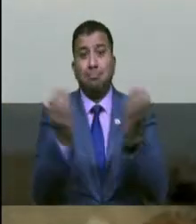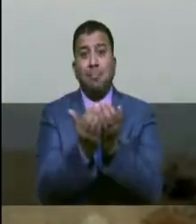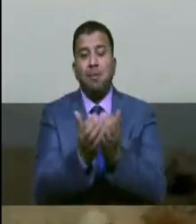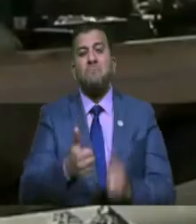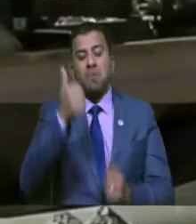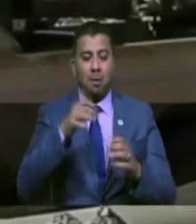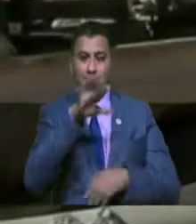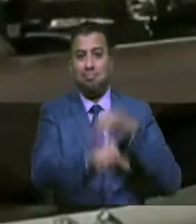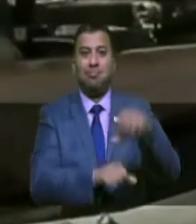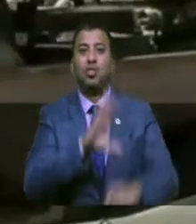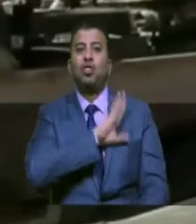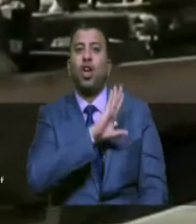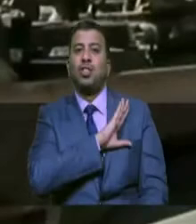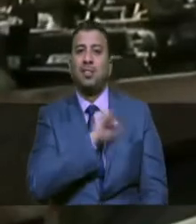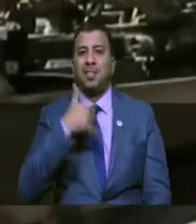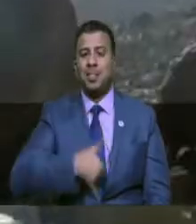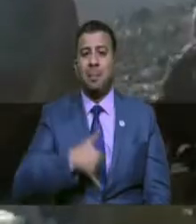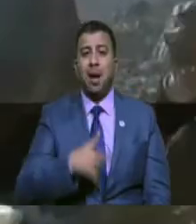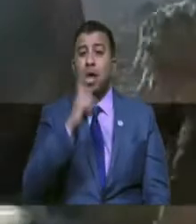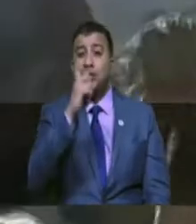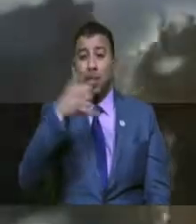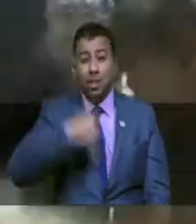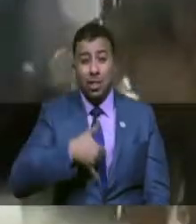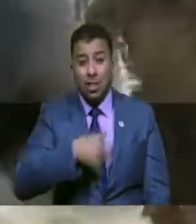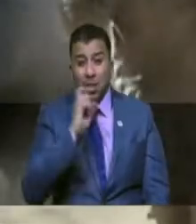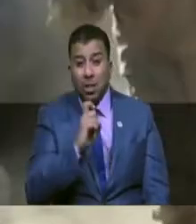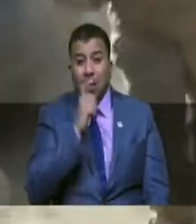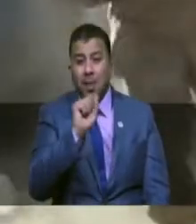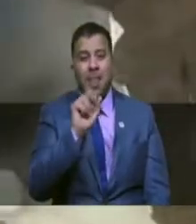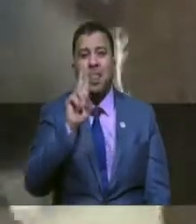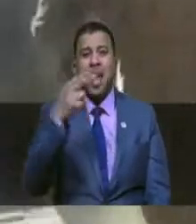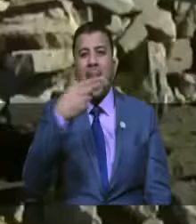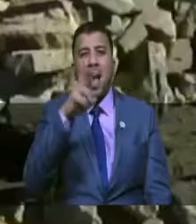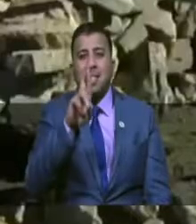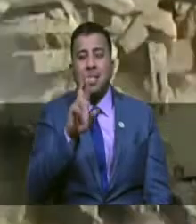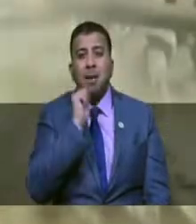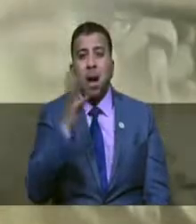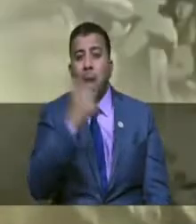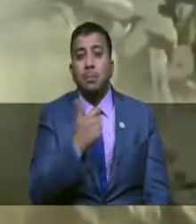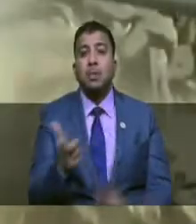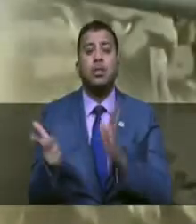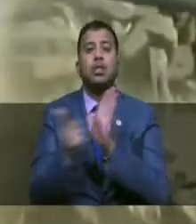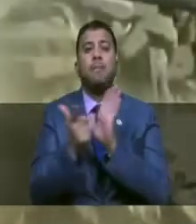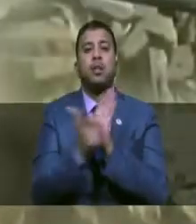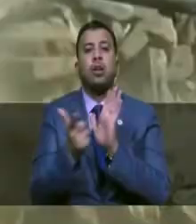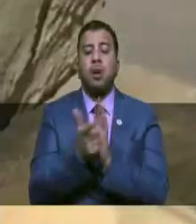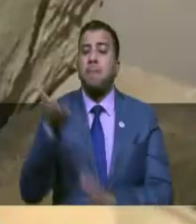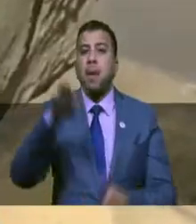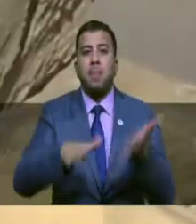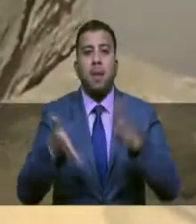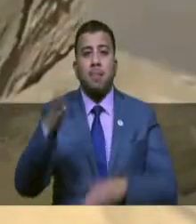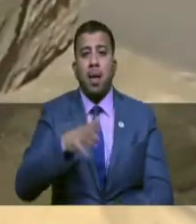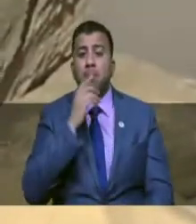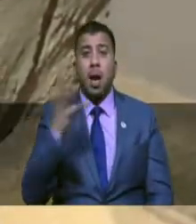منها. كذلك تكبدت الميليشيا الانقلابية في محافظة تعز 17 قتيلاً وأصيب العشرات من